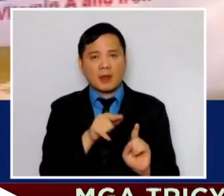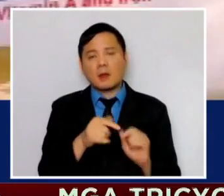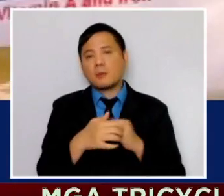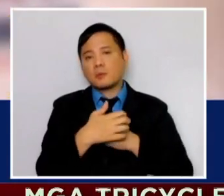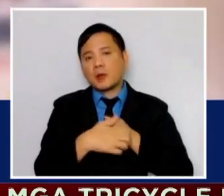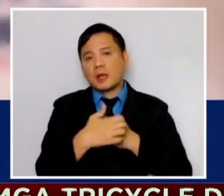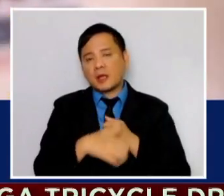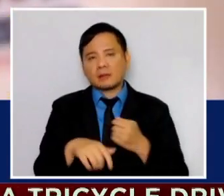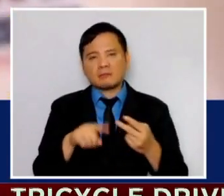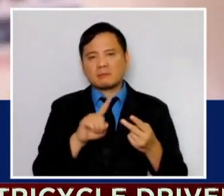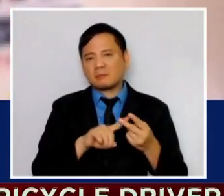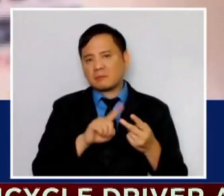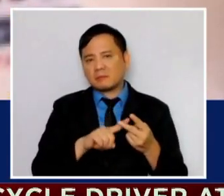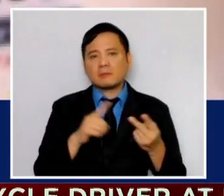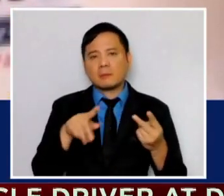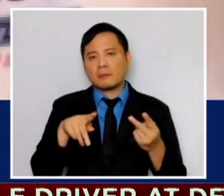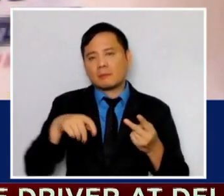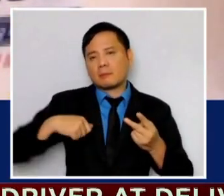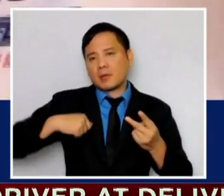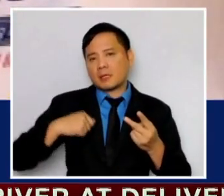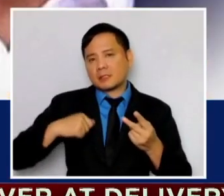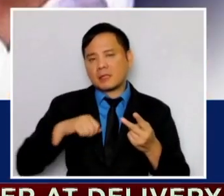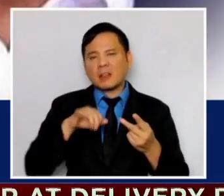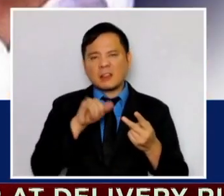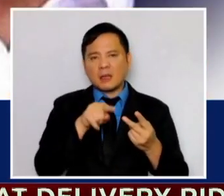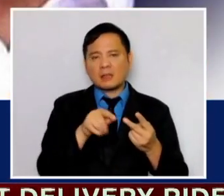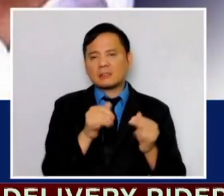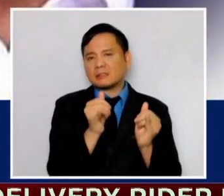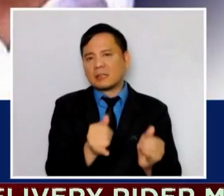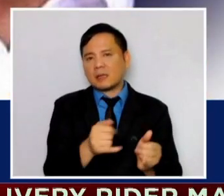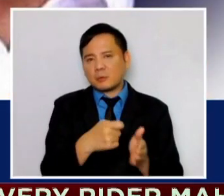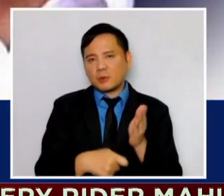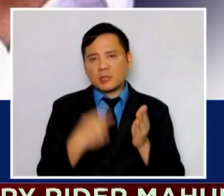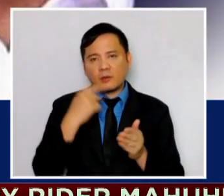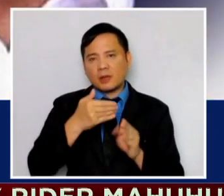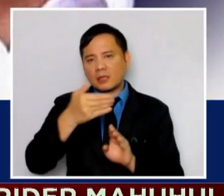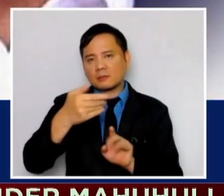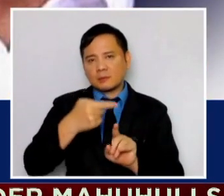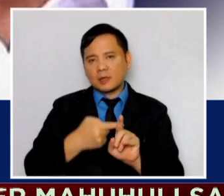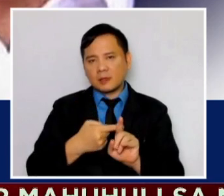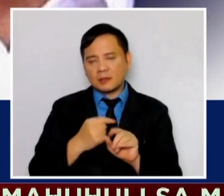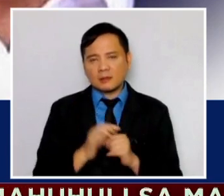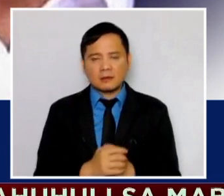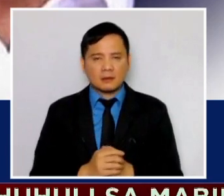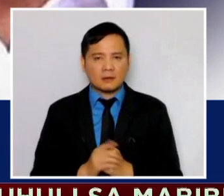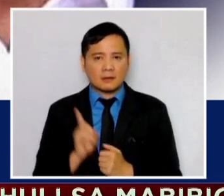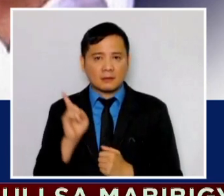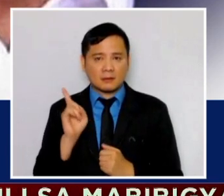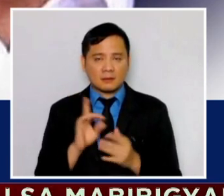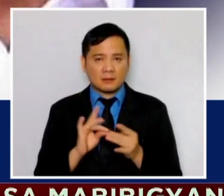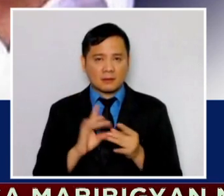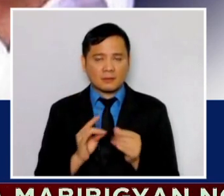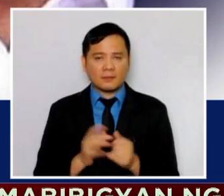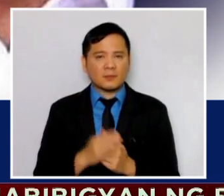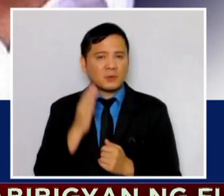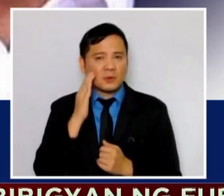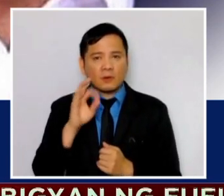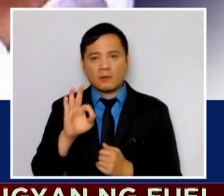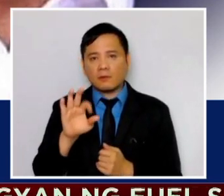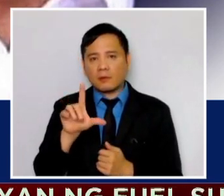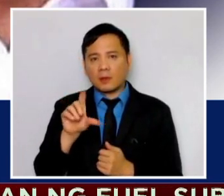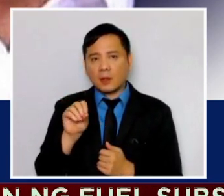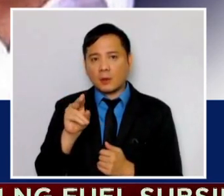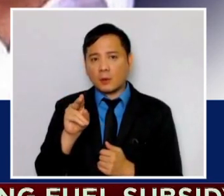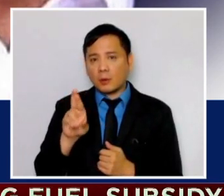Pinoy Pandesal sa susunod na 2 buwan. Dahil meron kaming old stocks ng flour, and then yung flour